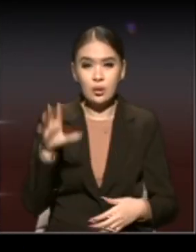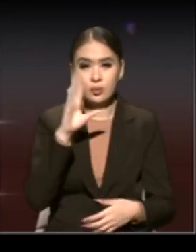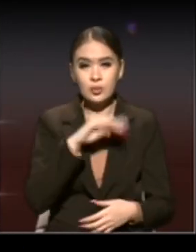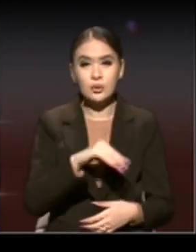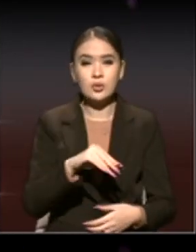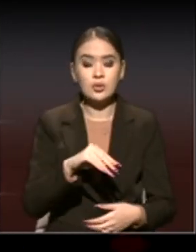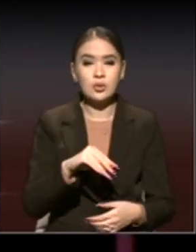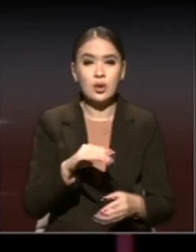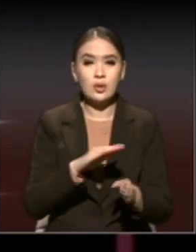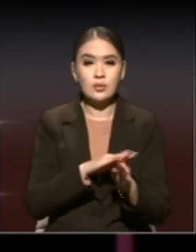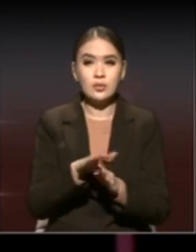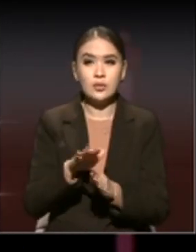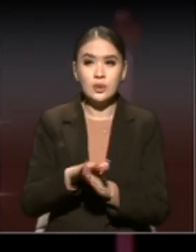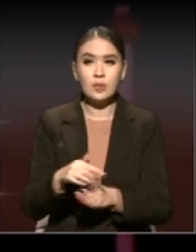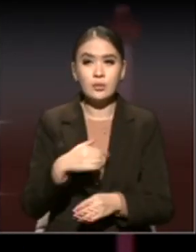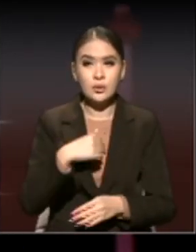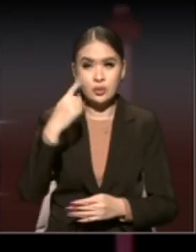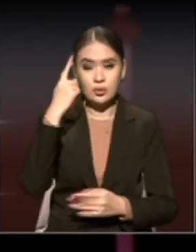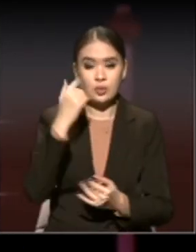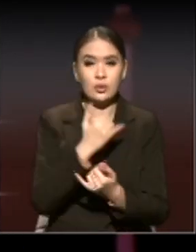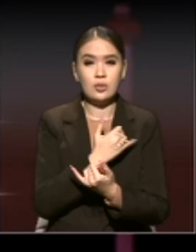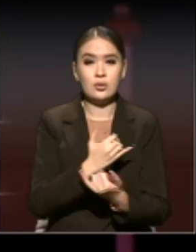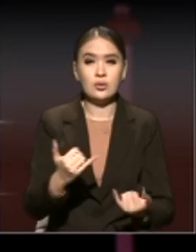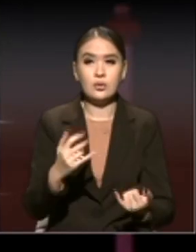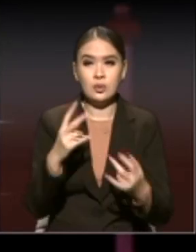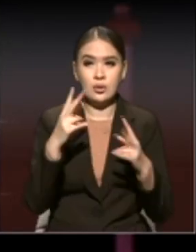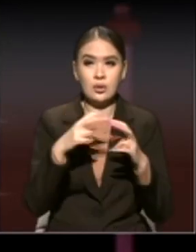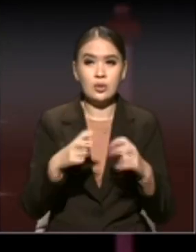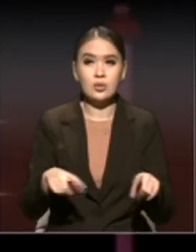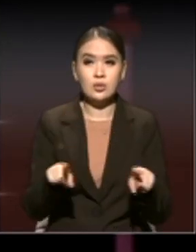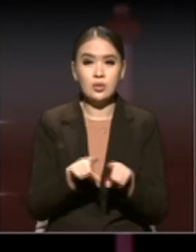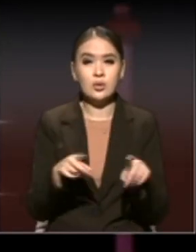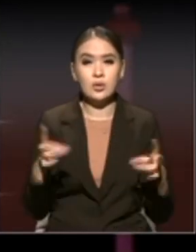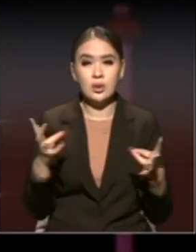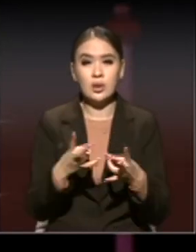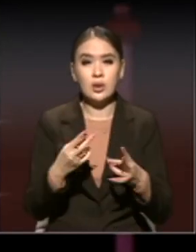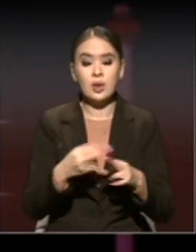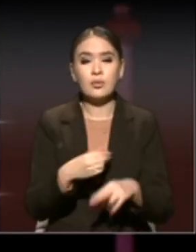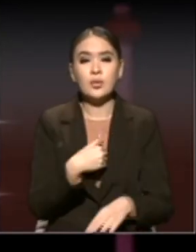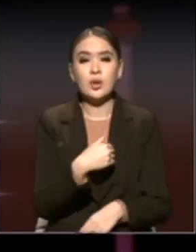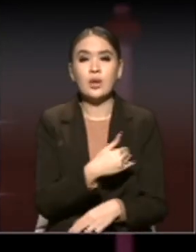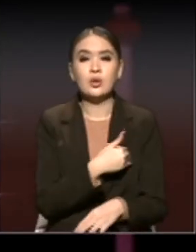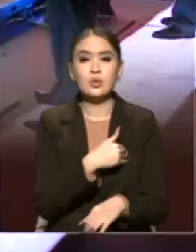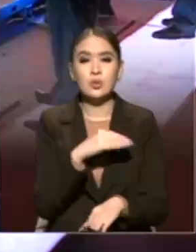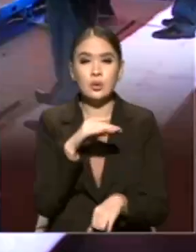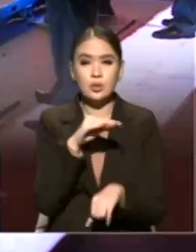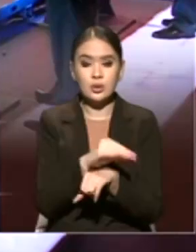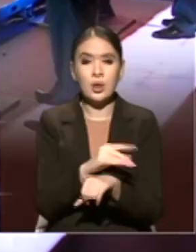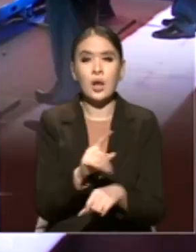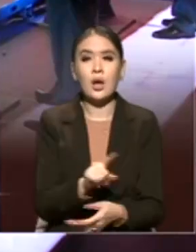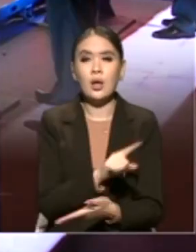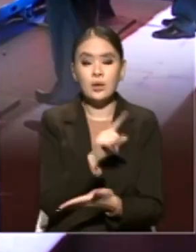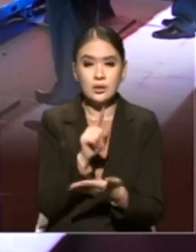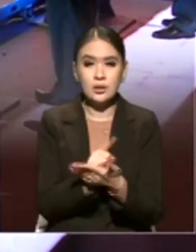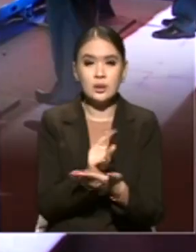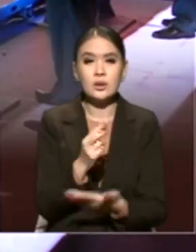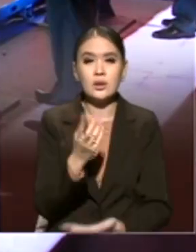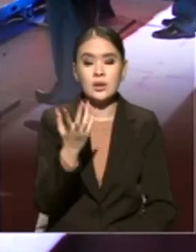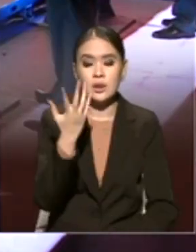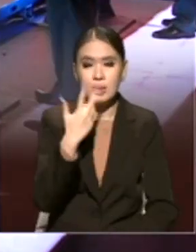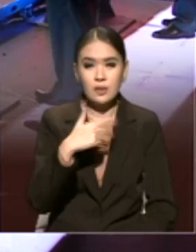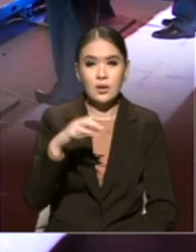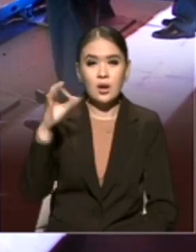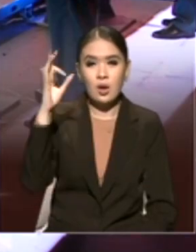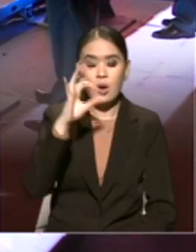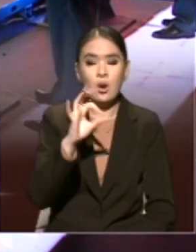туады. Менің ұсынысым осы, солай қараған. Мен қоса кеткім келіп отырғаны, әрине біз цифрлық осындай